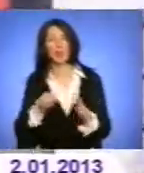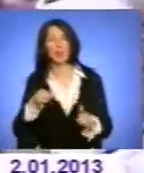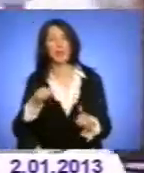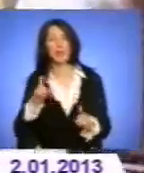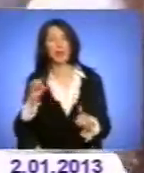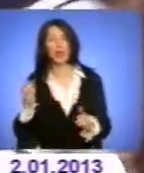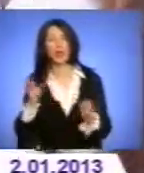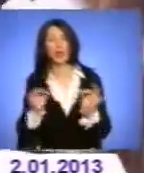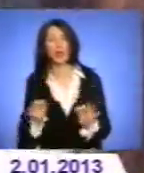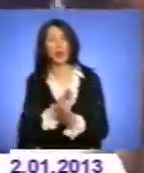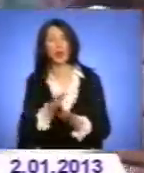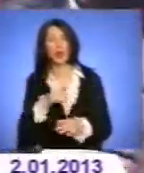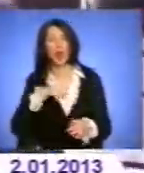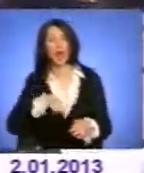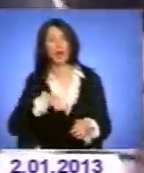на